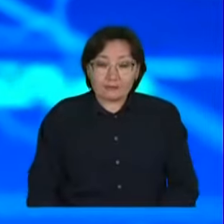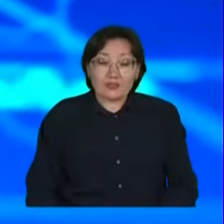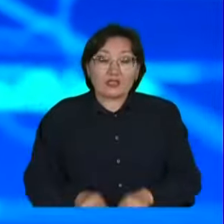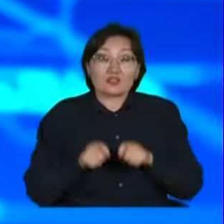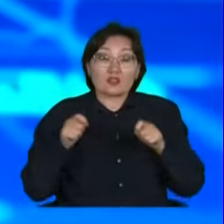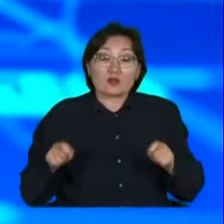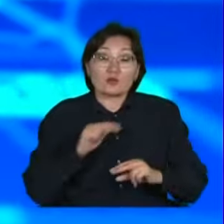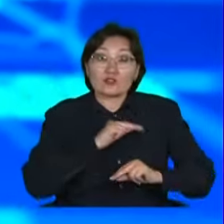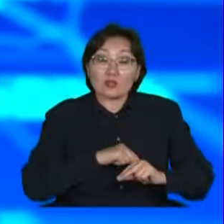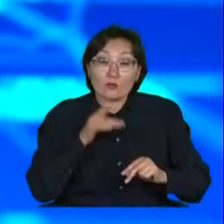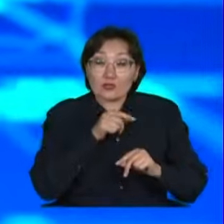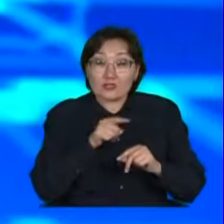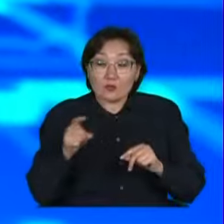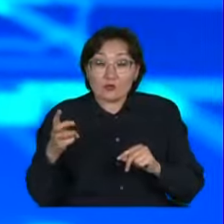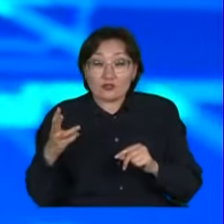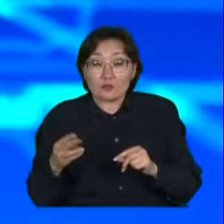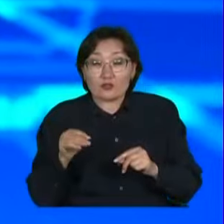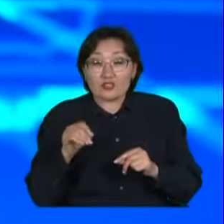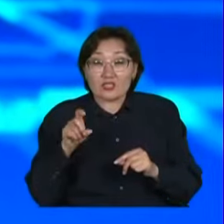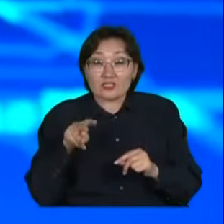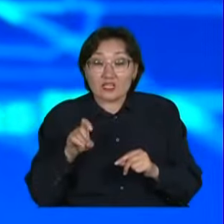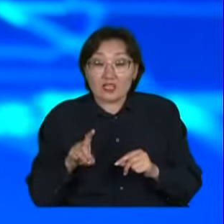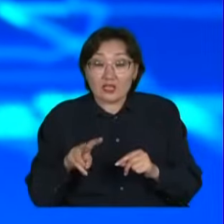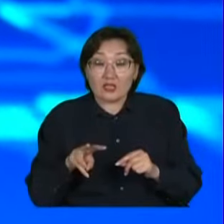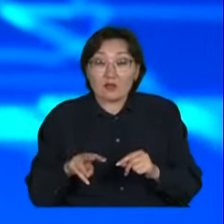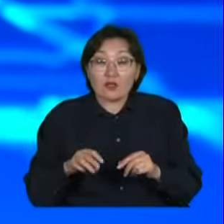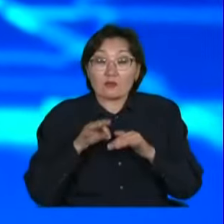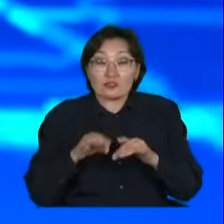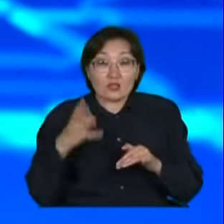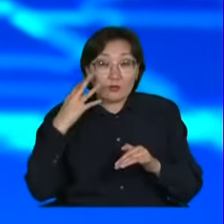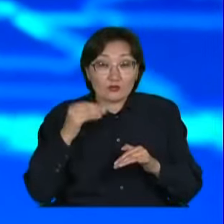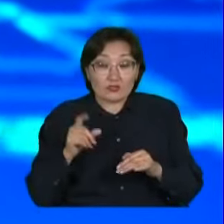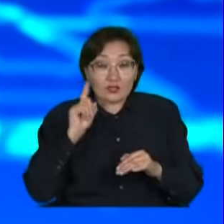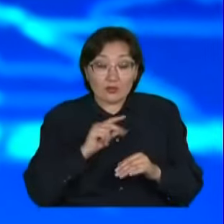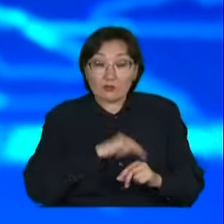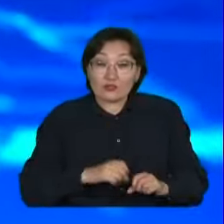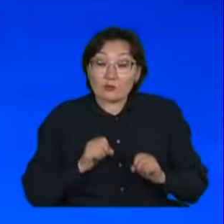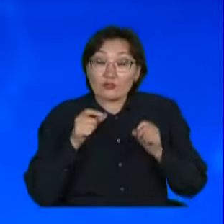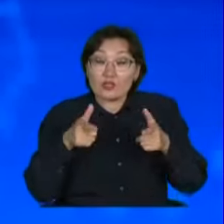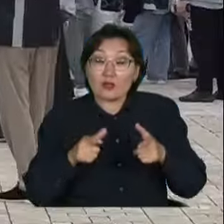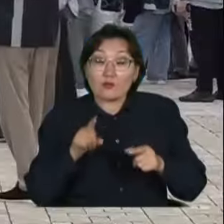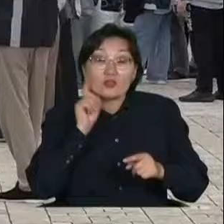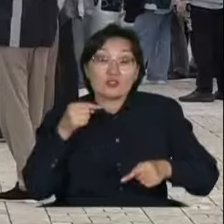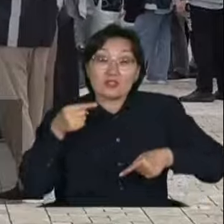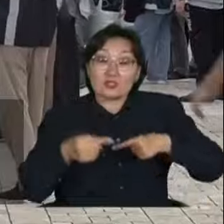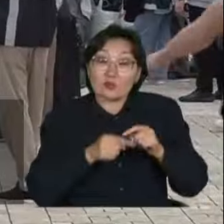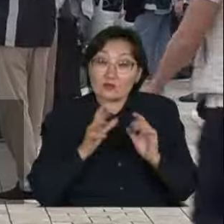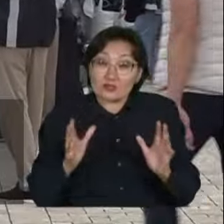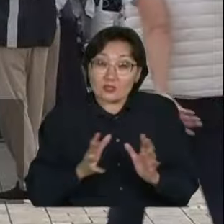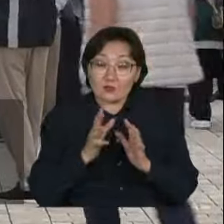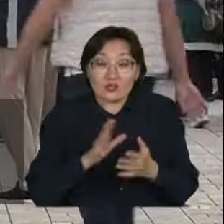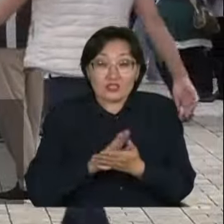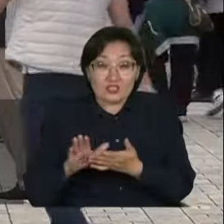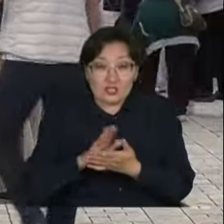Открытие трудового сезона отрядов «Жасыл-Ель» прошло в Алматы. Цель проекта – временное трудоустройство молодого поколения и сохранение